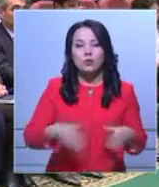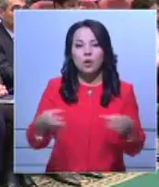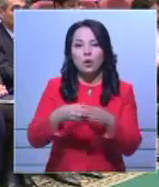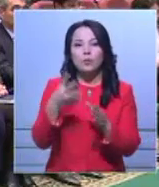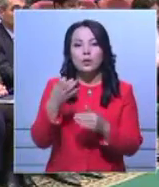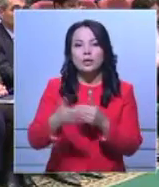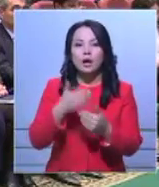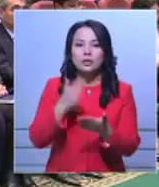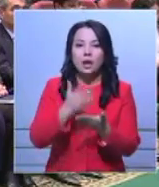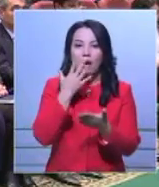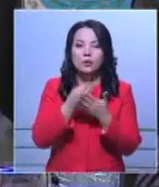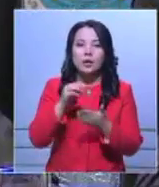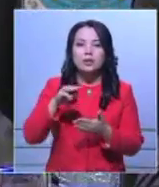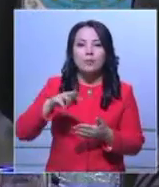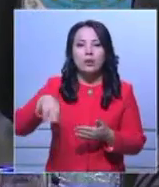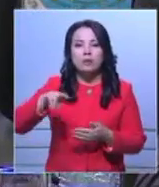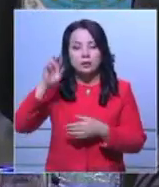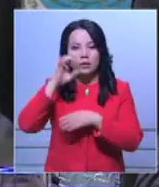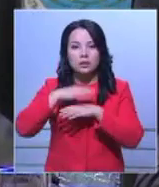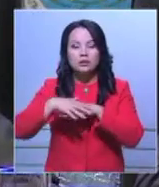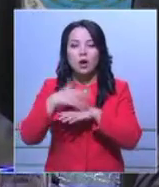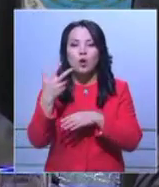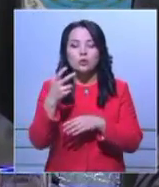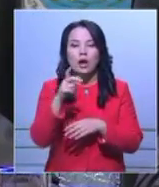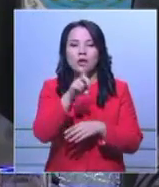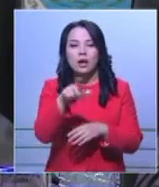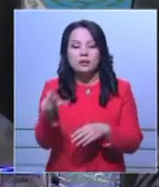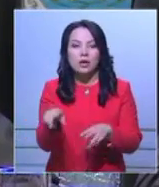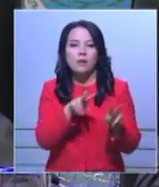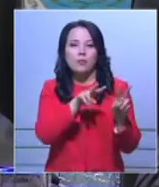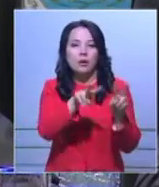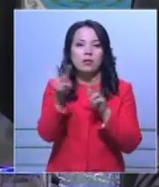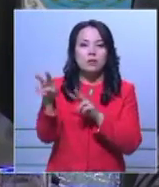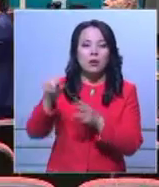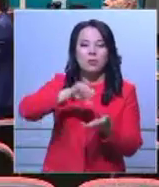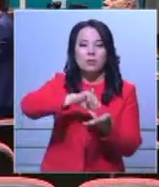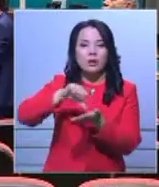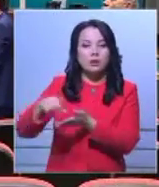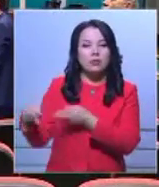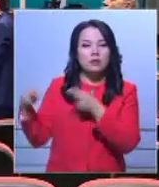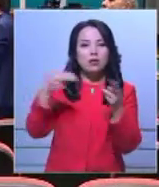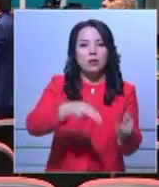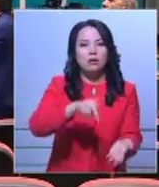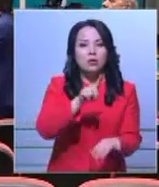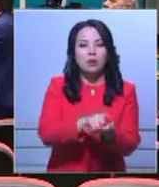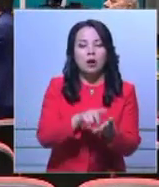аса сондай-ақ тмд мемлекеттерінен 300 кісі халықаралық бақылаушы ретінде келетінін мәлімдепті.